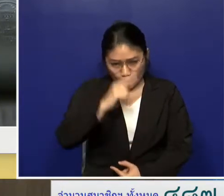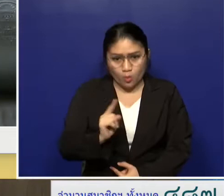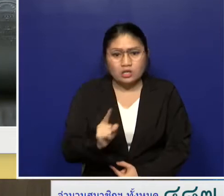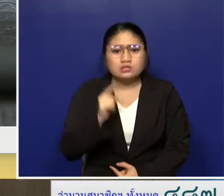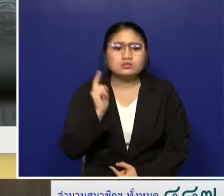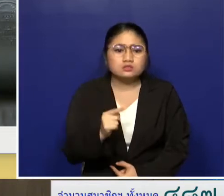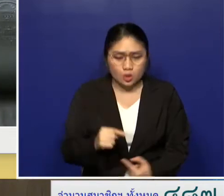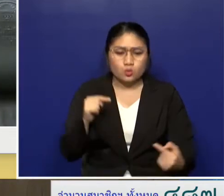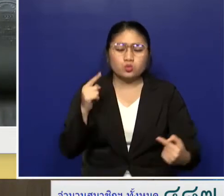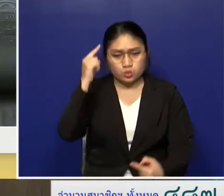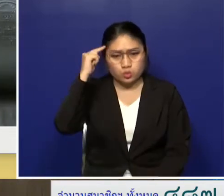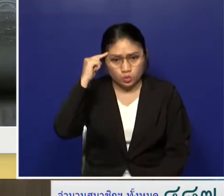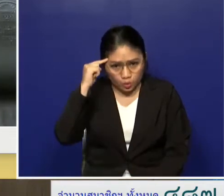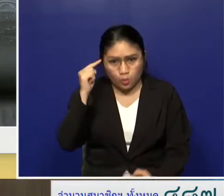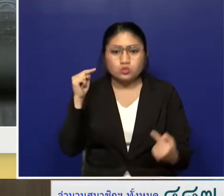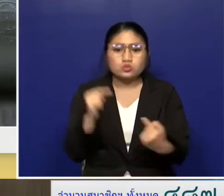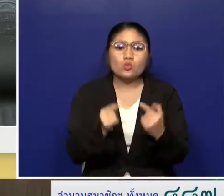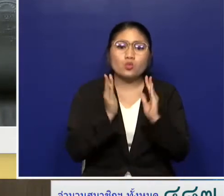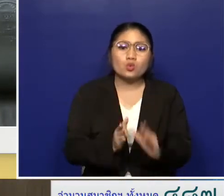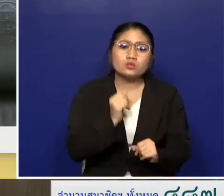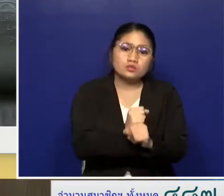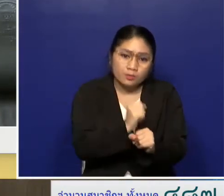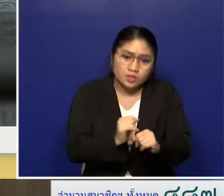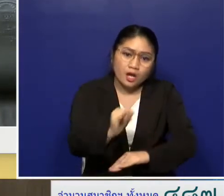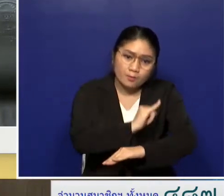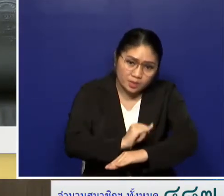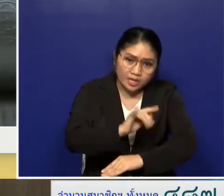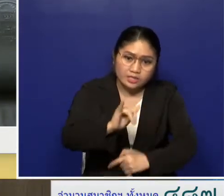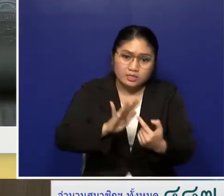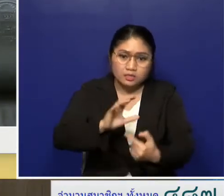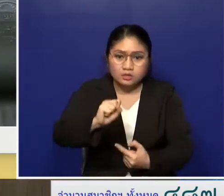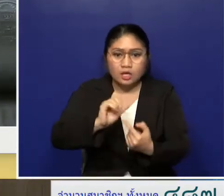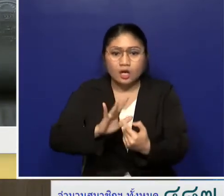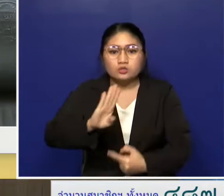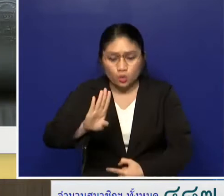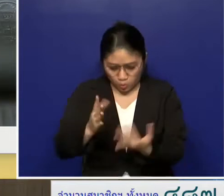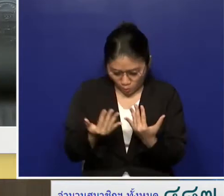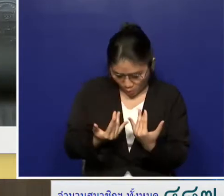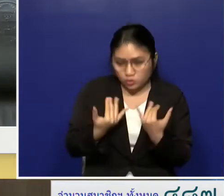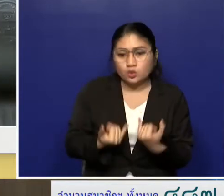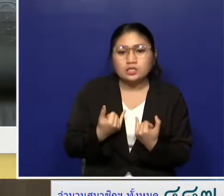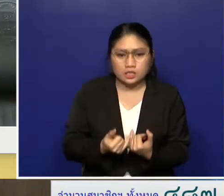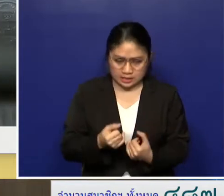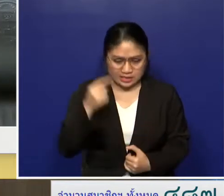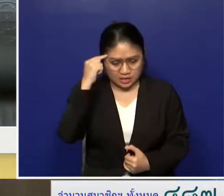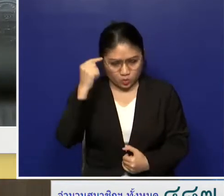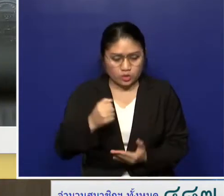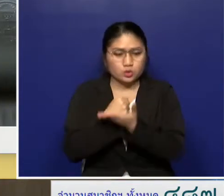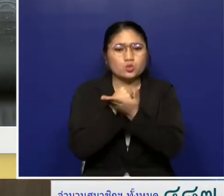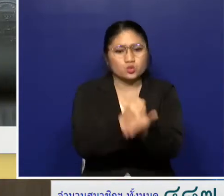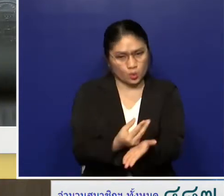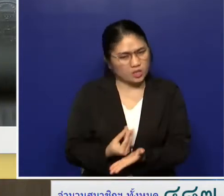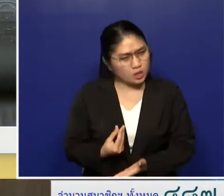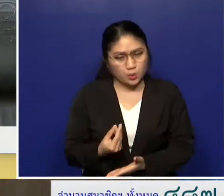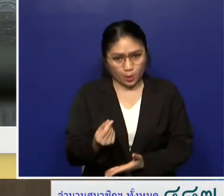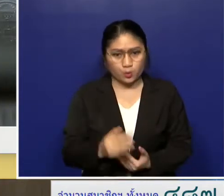น้ชาวไ่ยาสูพและได้สัญญาจะเร่ najle รัฐหาทางช่วยเหืออย่โดยเร็วอย่างไรก็ดีครับ ได้มนงสือของ